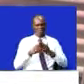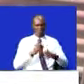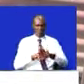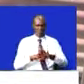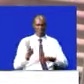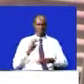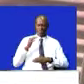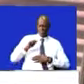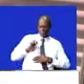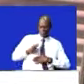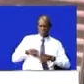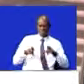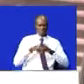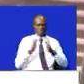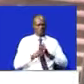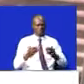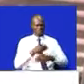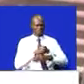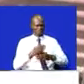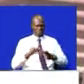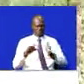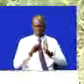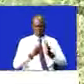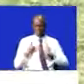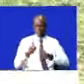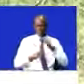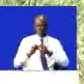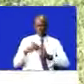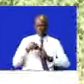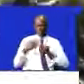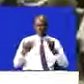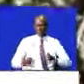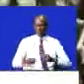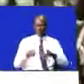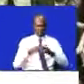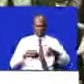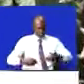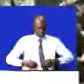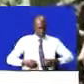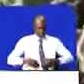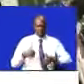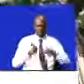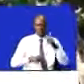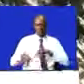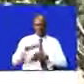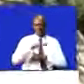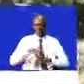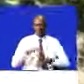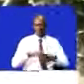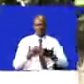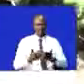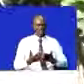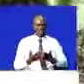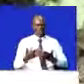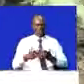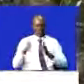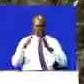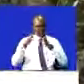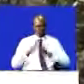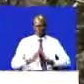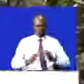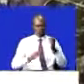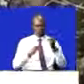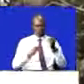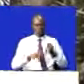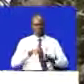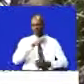as women, mano is the major challenge mwa face kai. Rowere modak e alworani bende ywago udi mongore kod alwora mochido